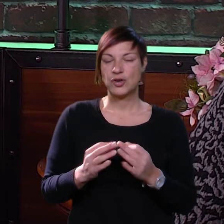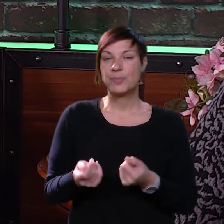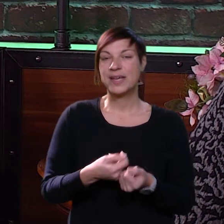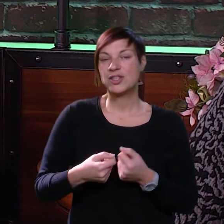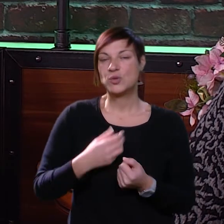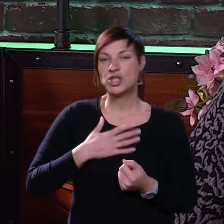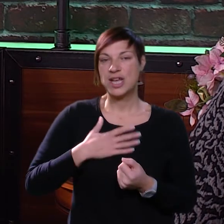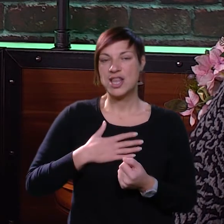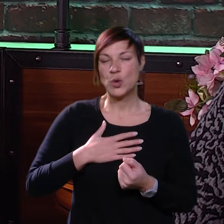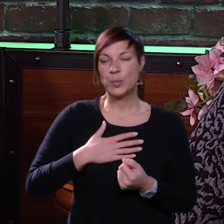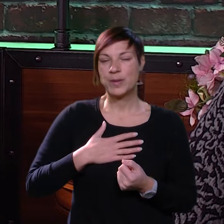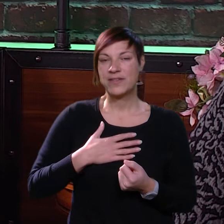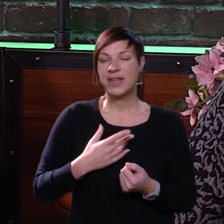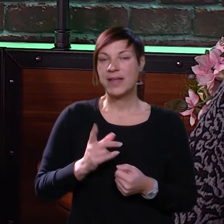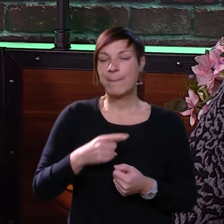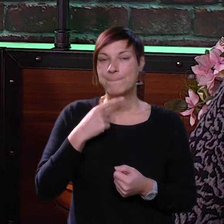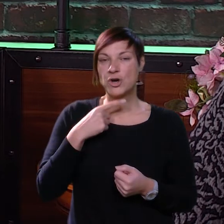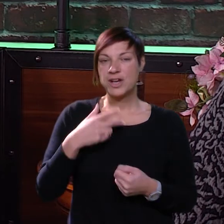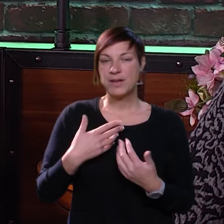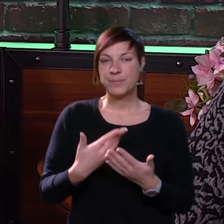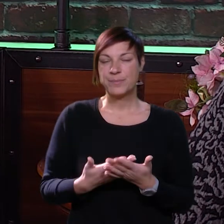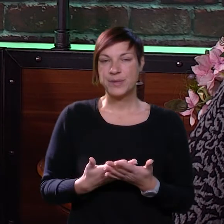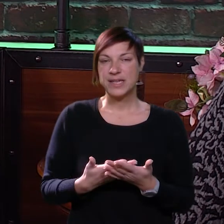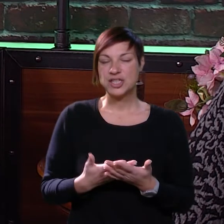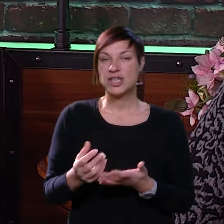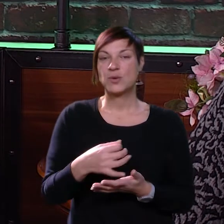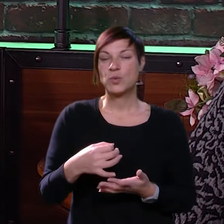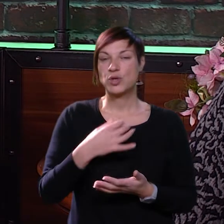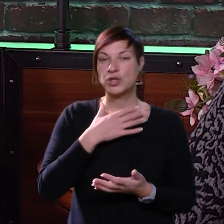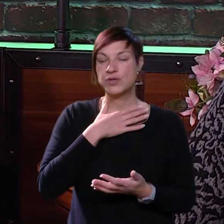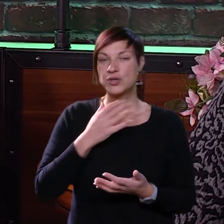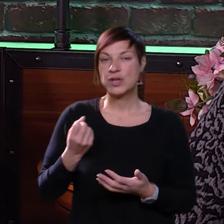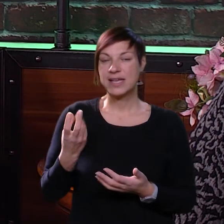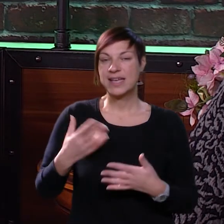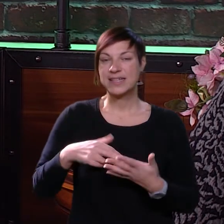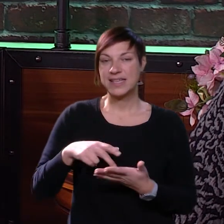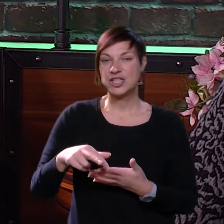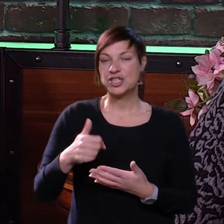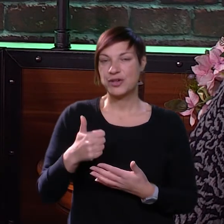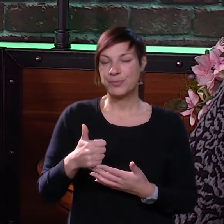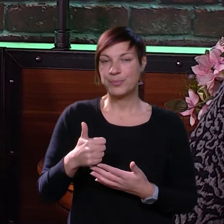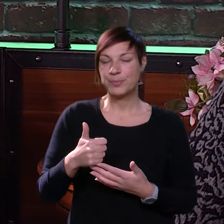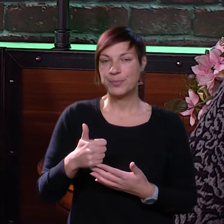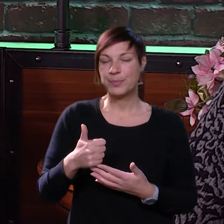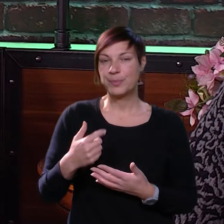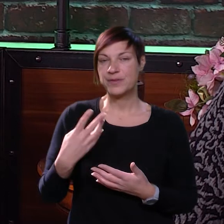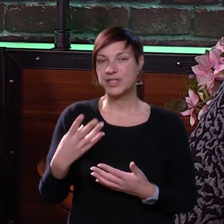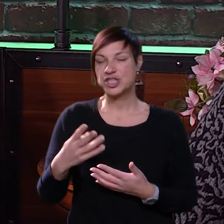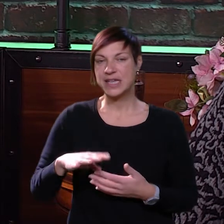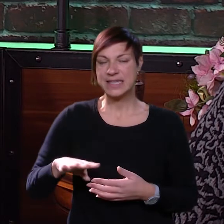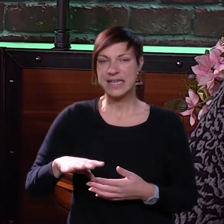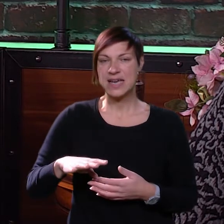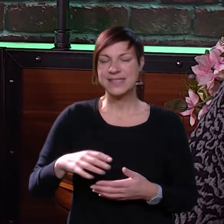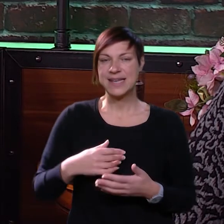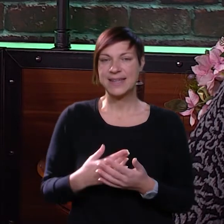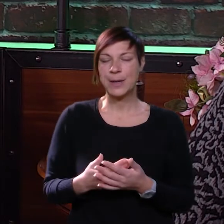Toma je jako druželjubiv i stvarno moram reći, u osnovnoj školi kad je išao, pogotovo prvih ono,